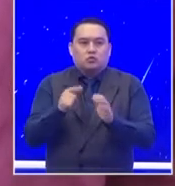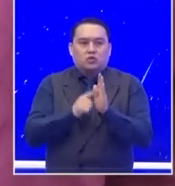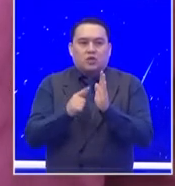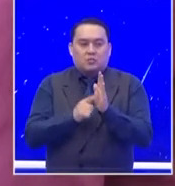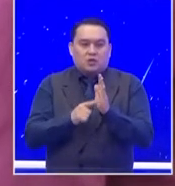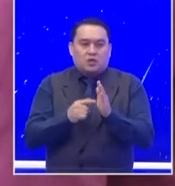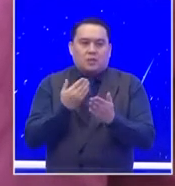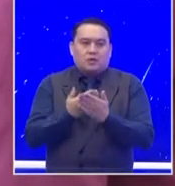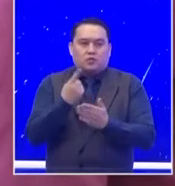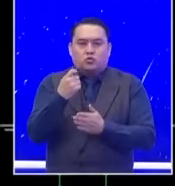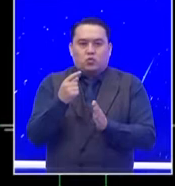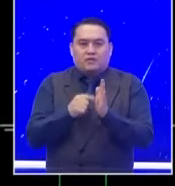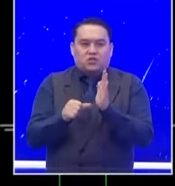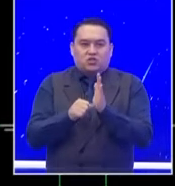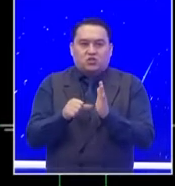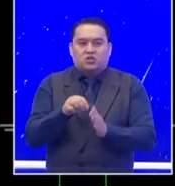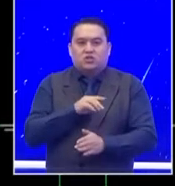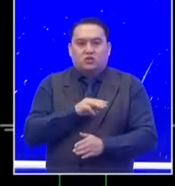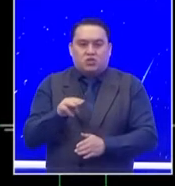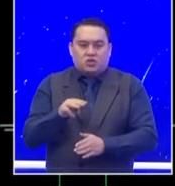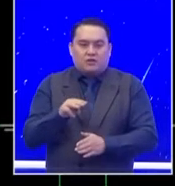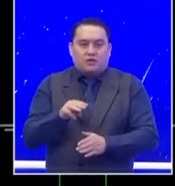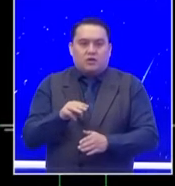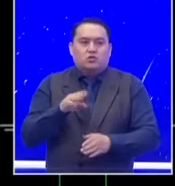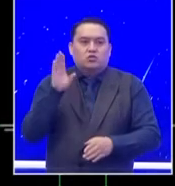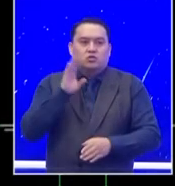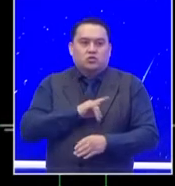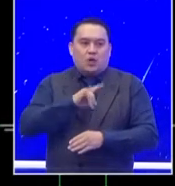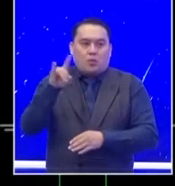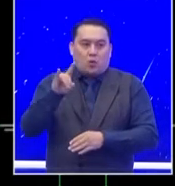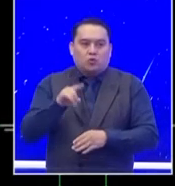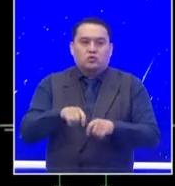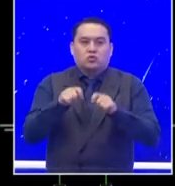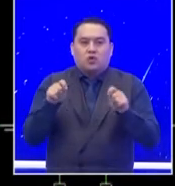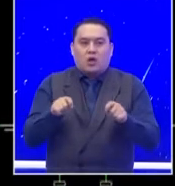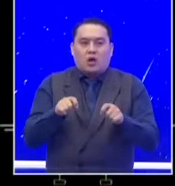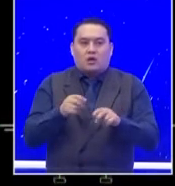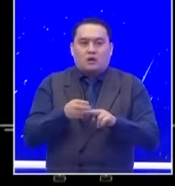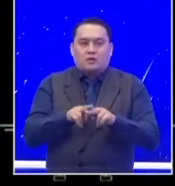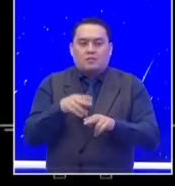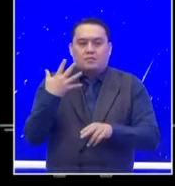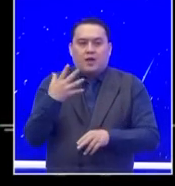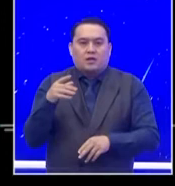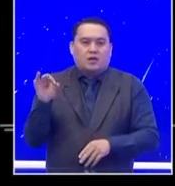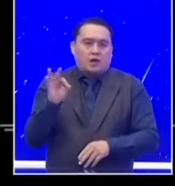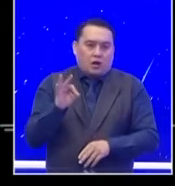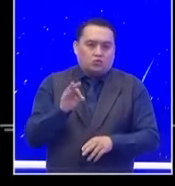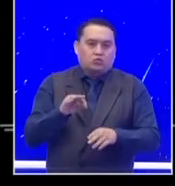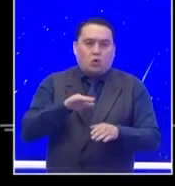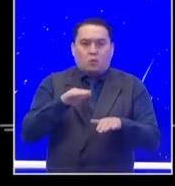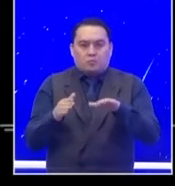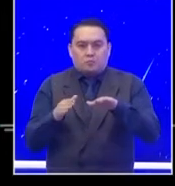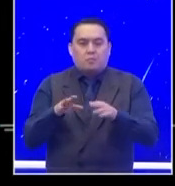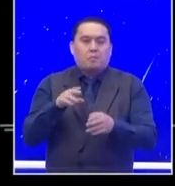узлов, примерно 126 км в час. После того, как самолет оторвался от земли, создался левый крен на 5 градусов. То же самое, только на